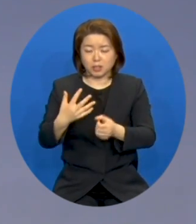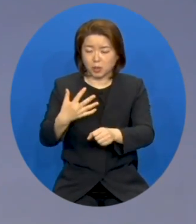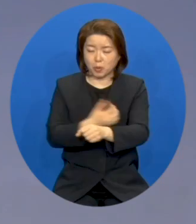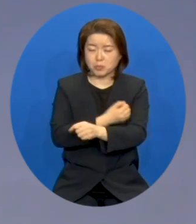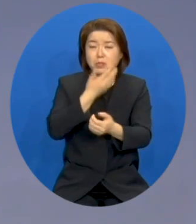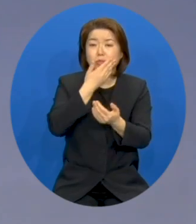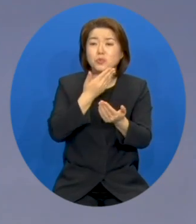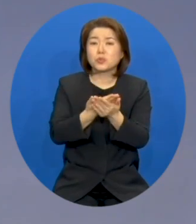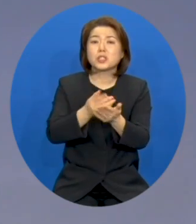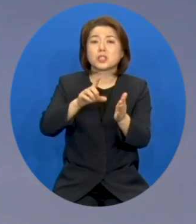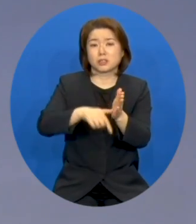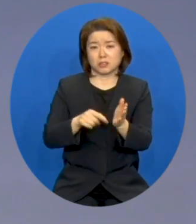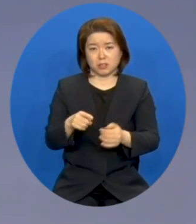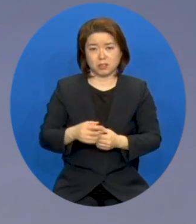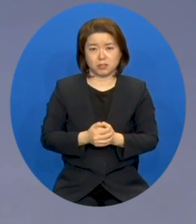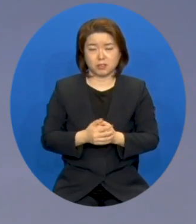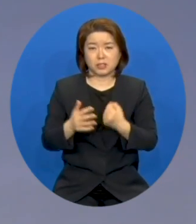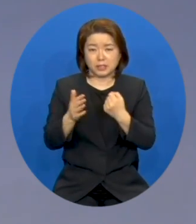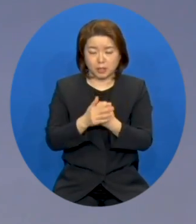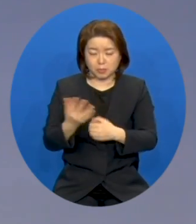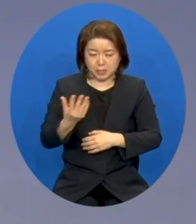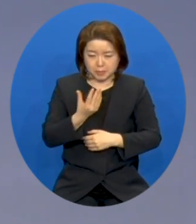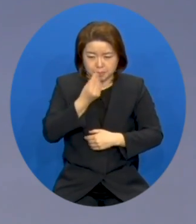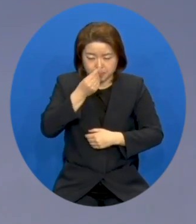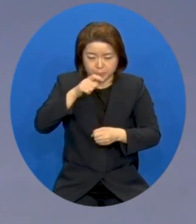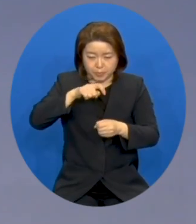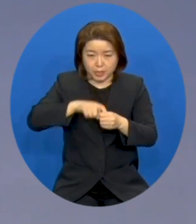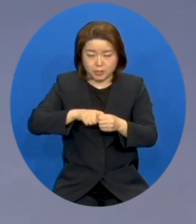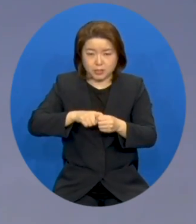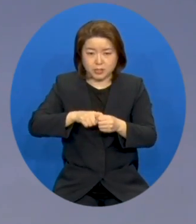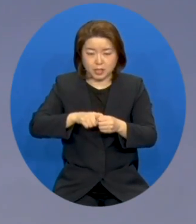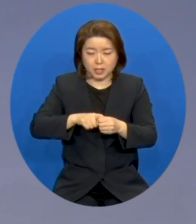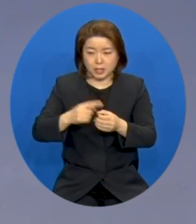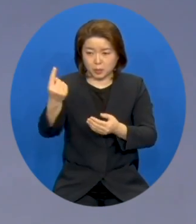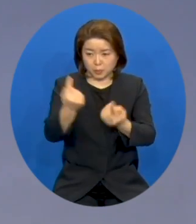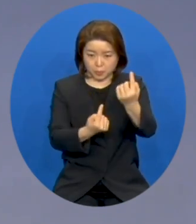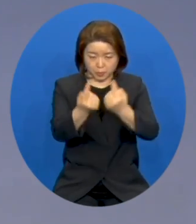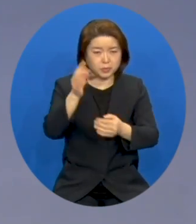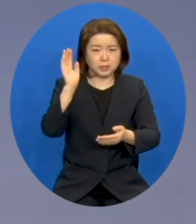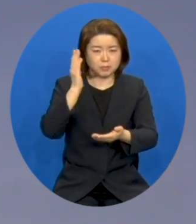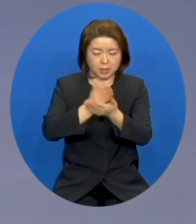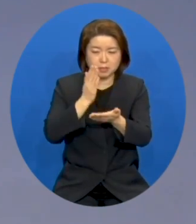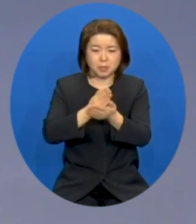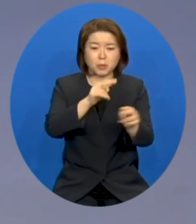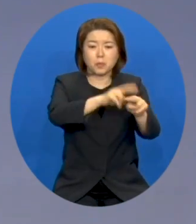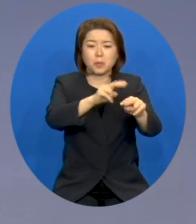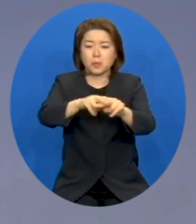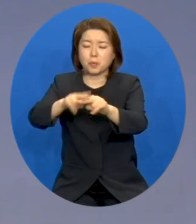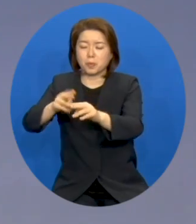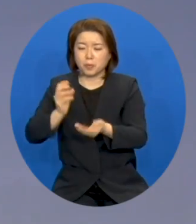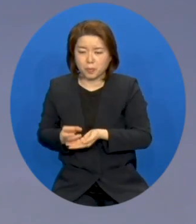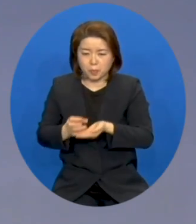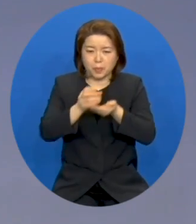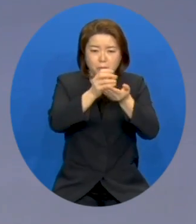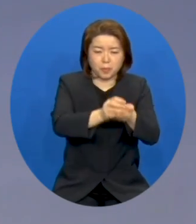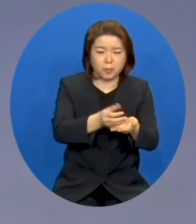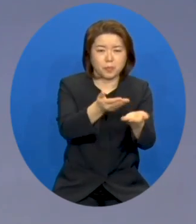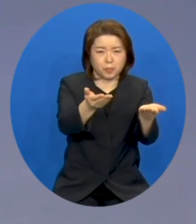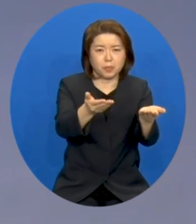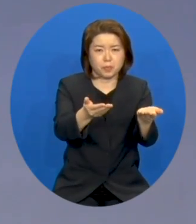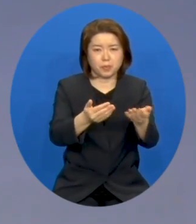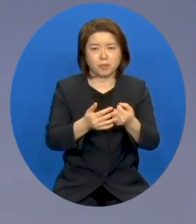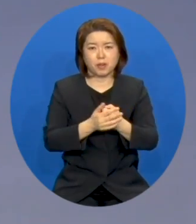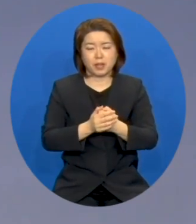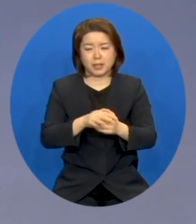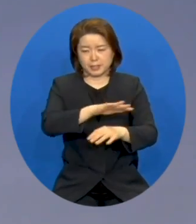엄청난 성찬인데, 그래서 성찬 분병 분급을 나와서 하지 못하고 앉아 있으라고 우리가 가서 하겠다고